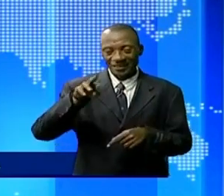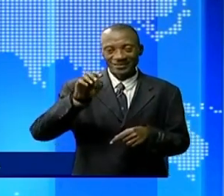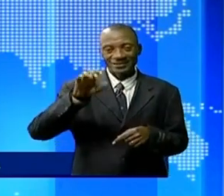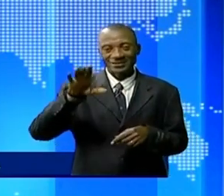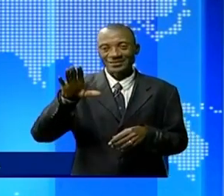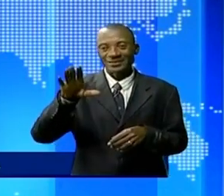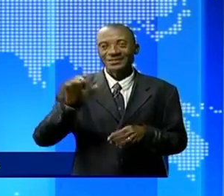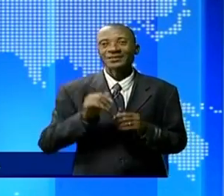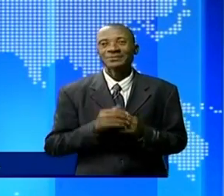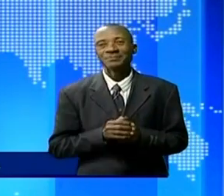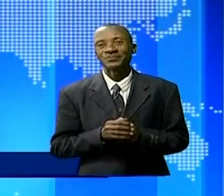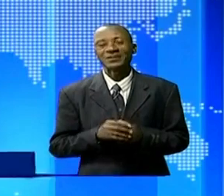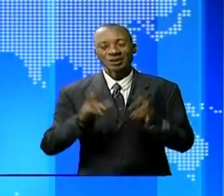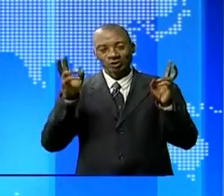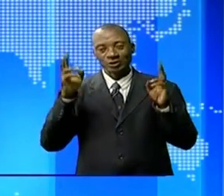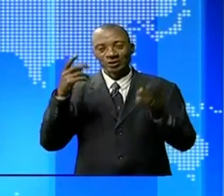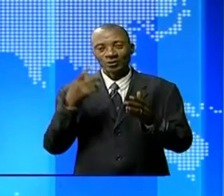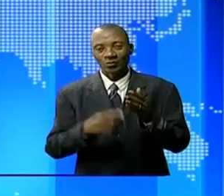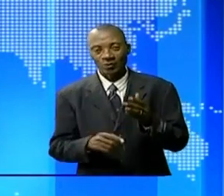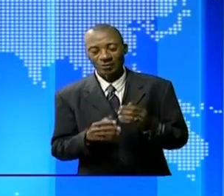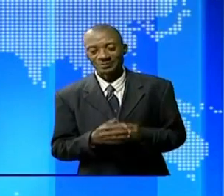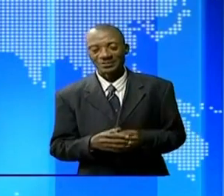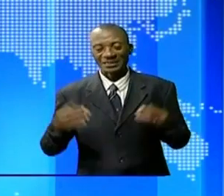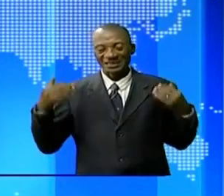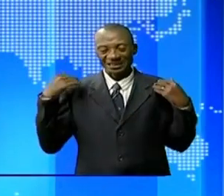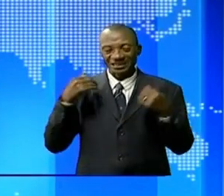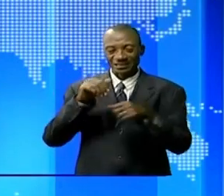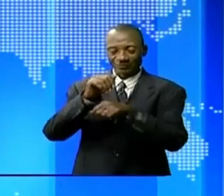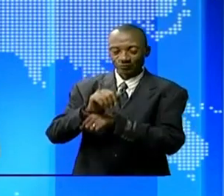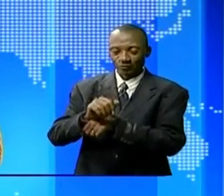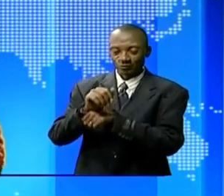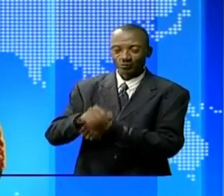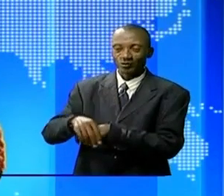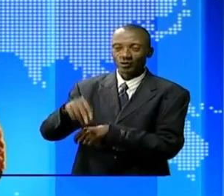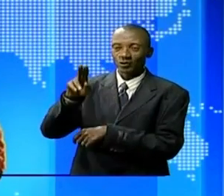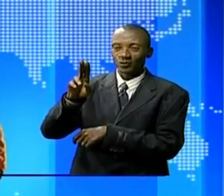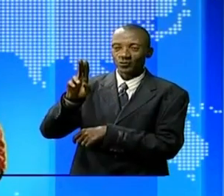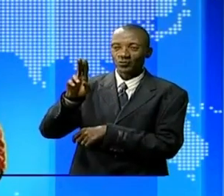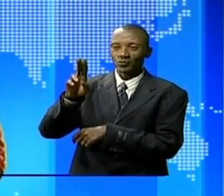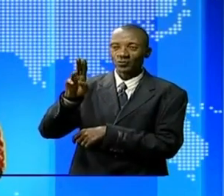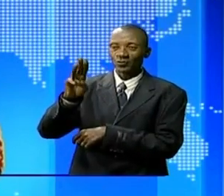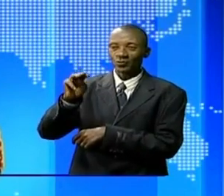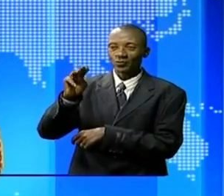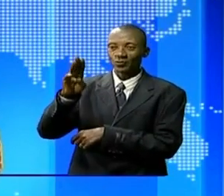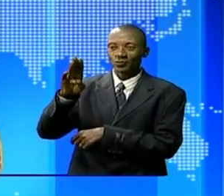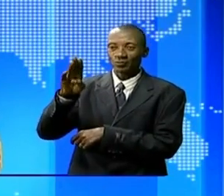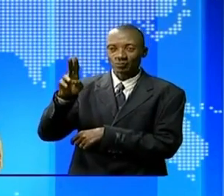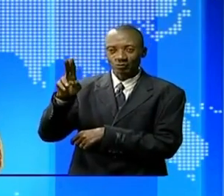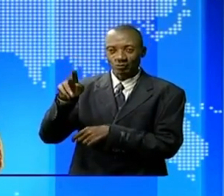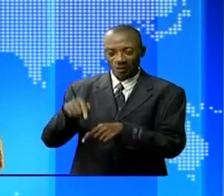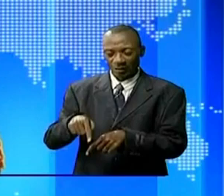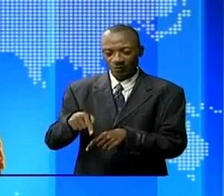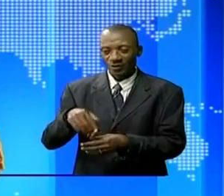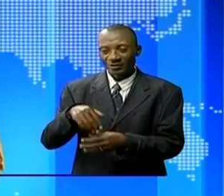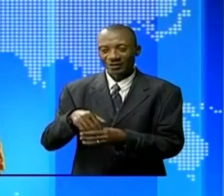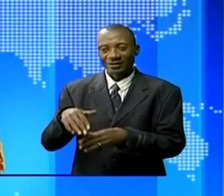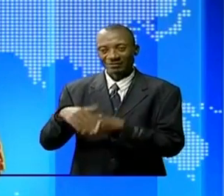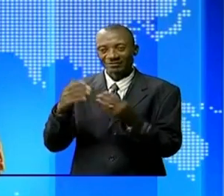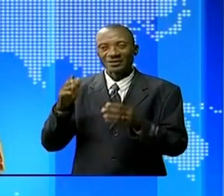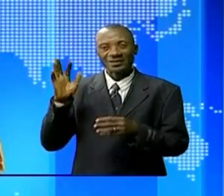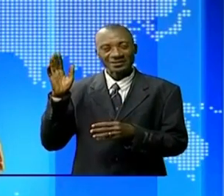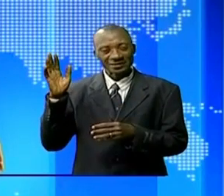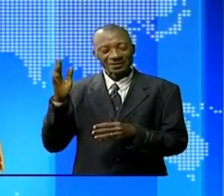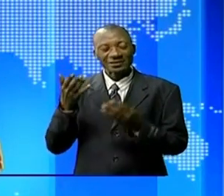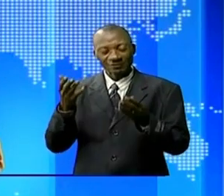voici le titre le chef coutumier ou bulls autochtone de la ville province de kinshasa soutiennent la vision du chef